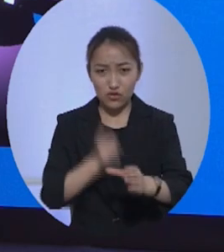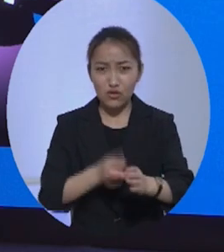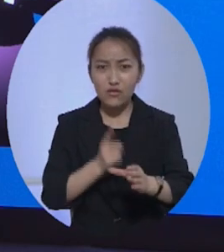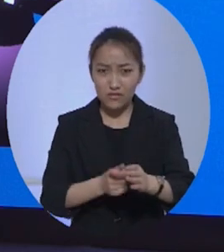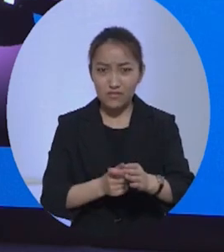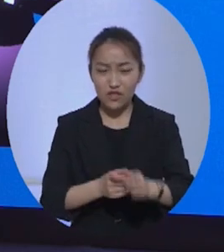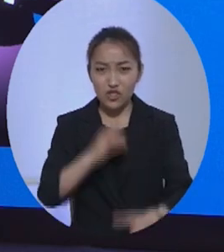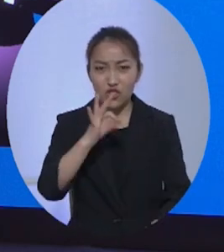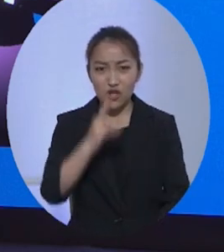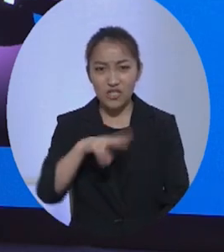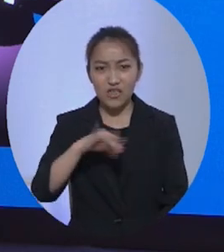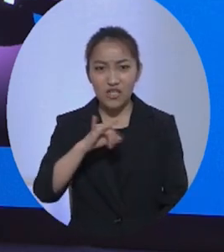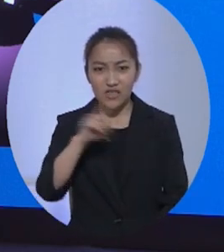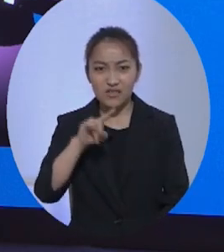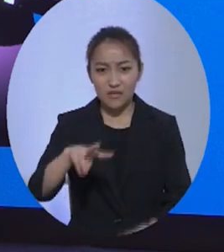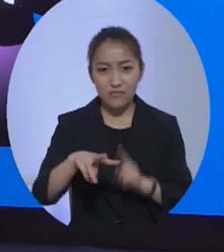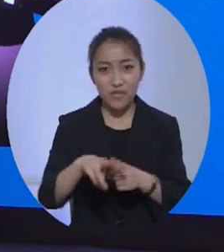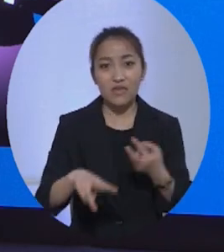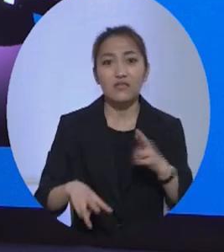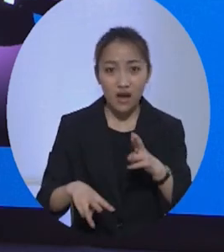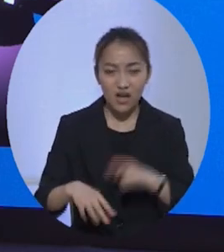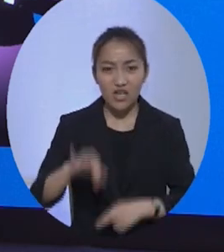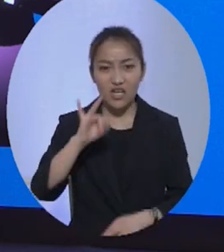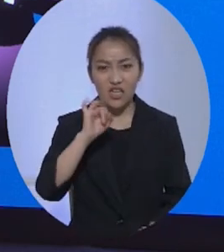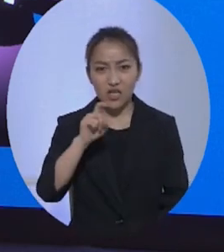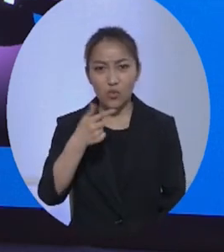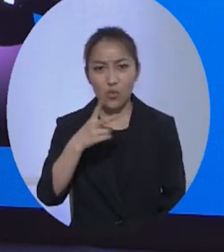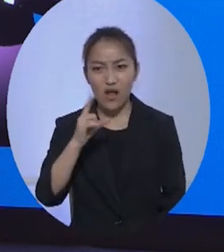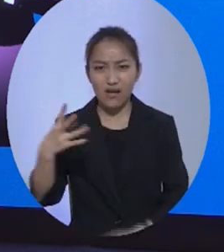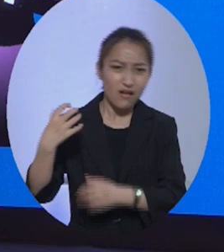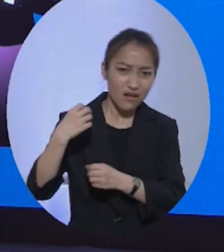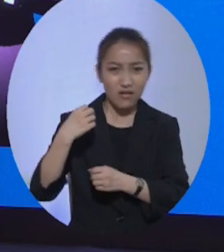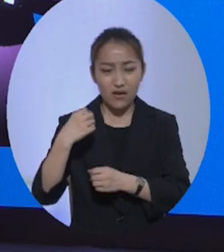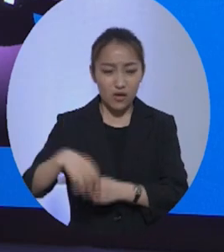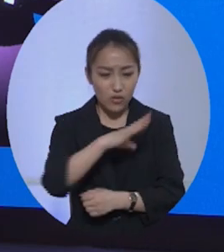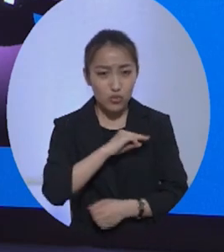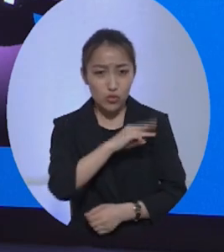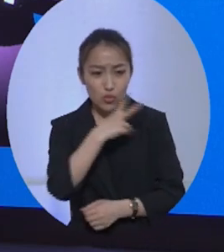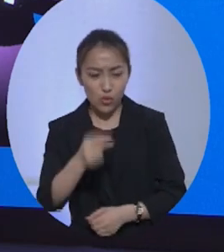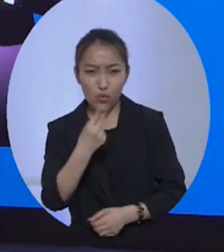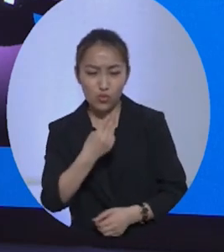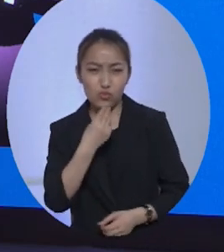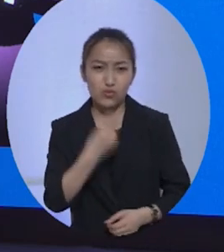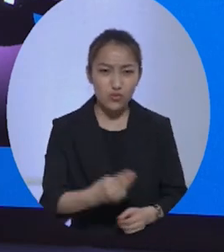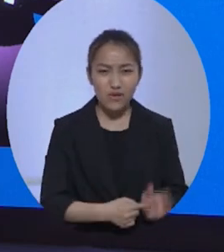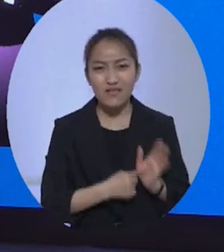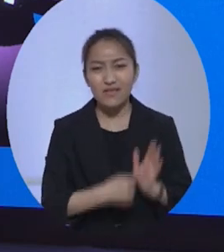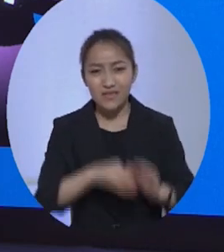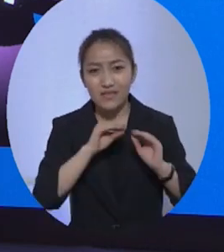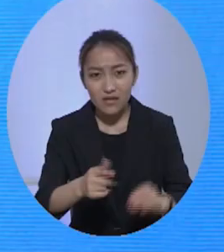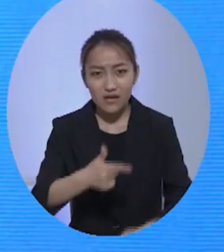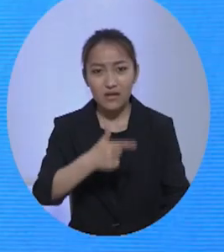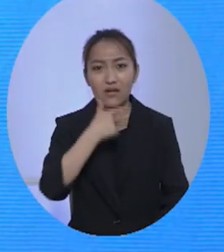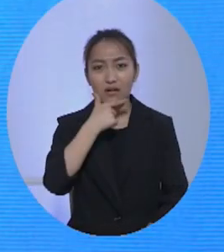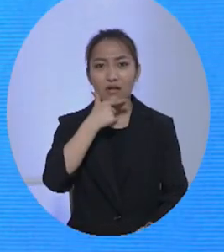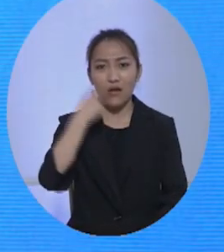аргагүй. Яагаад гэвэл бид их гүрний эрхшээлд орсон бахгүй. Тийм учраас бид түүхээч үнэн заах эрх бахгүй. Монгол өчгийнхаа өмнө ч гэсэн гадаа түн